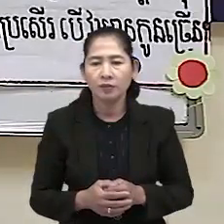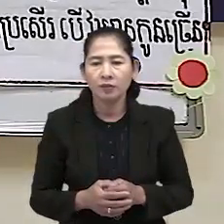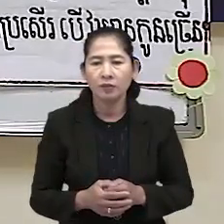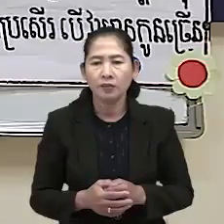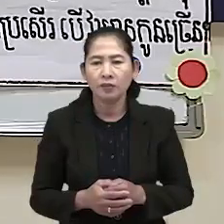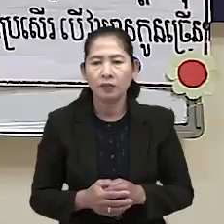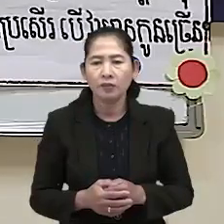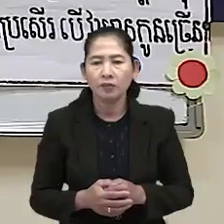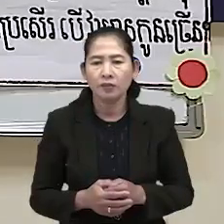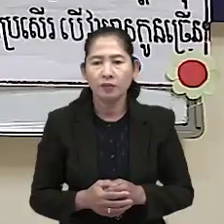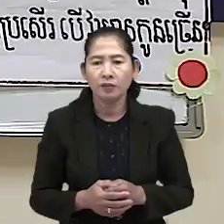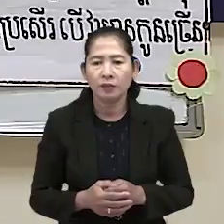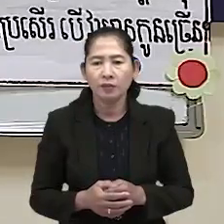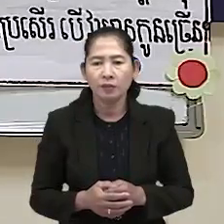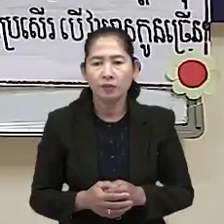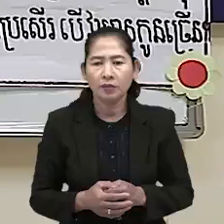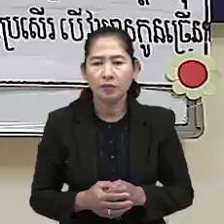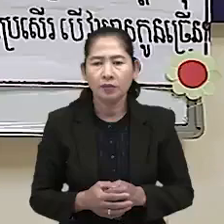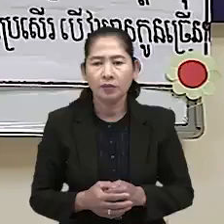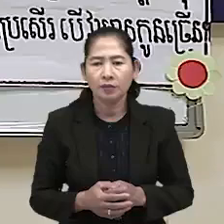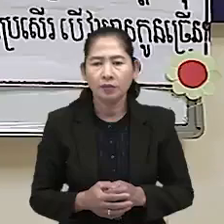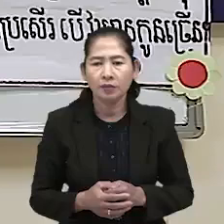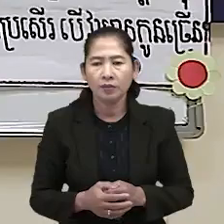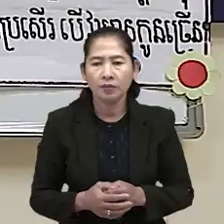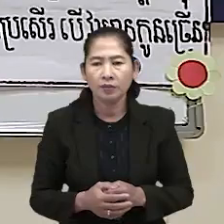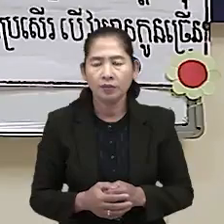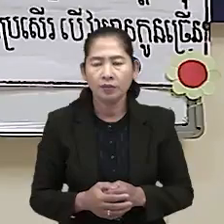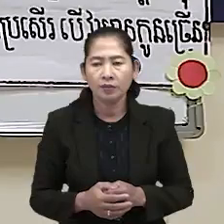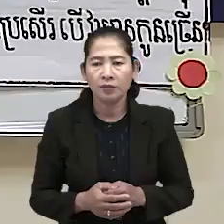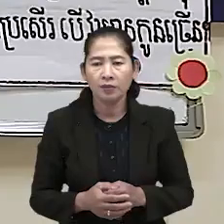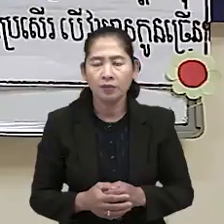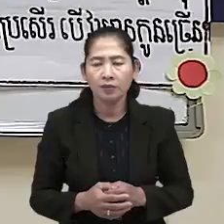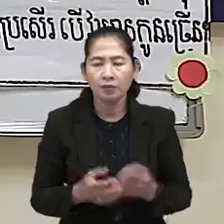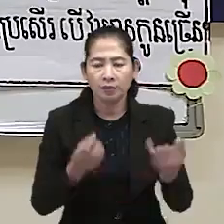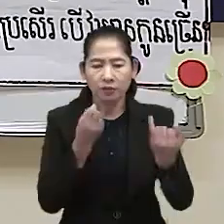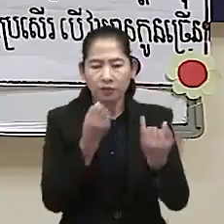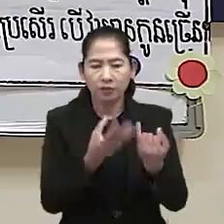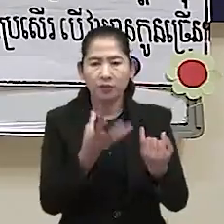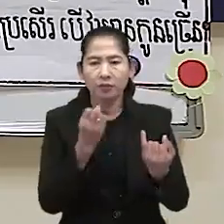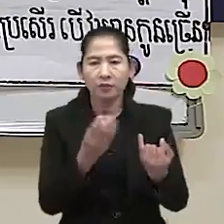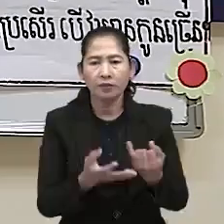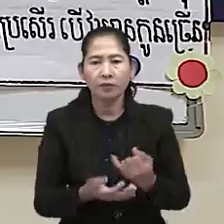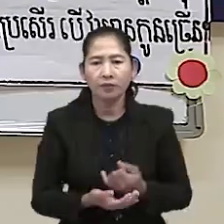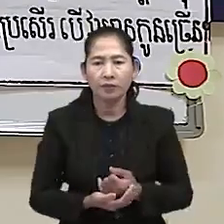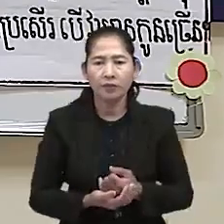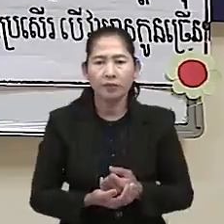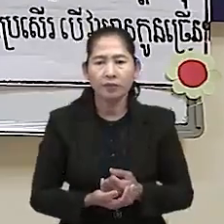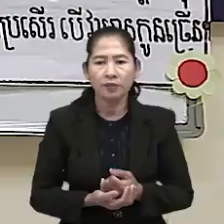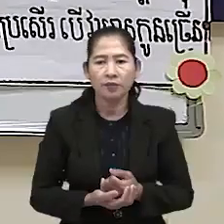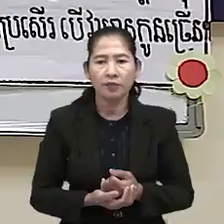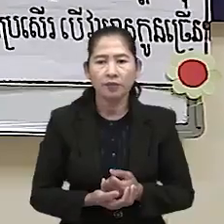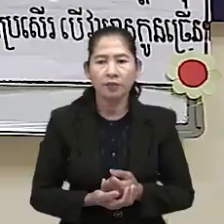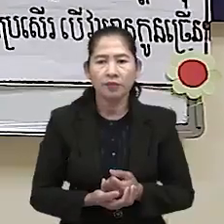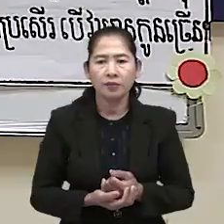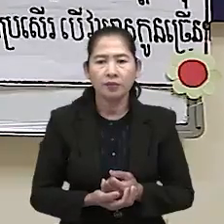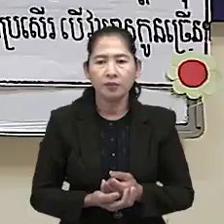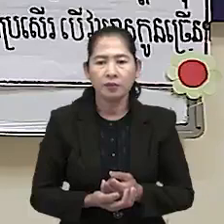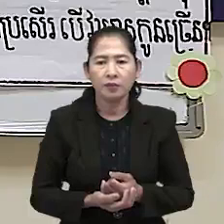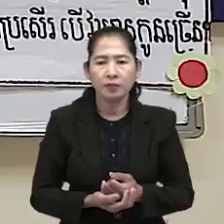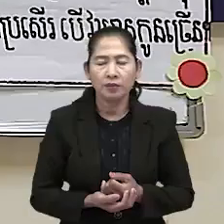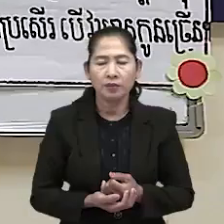ចានេះគឺសុំចូលតែម្ដងទៅដាក់ថាចិញ្ចឹមណាកូនណាចស្រៈអេចា